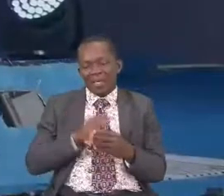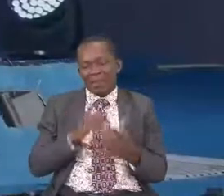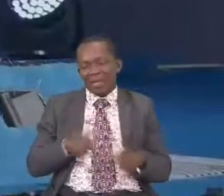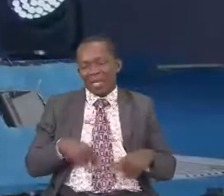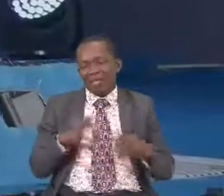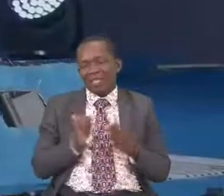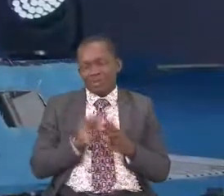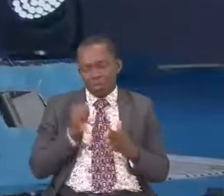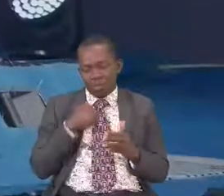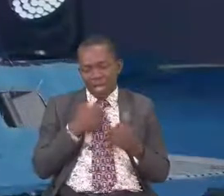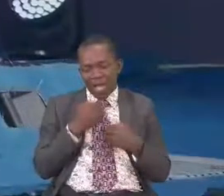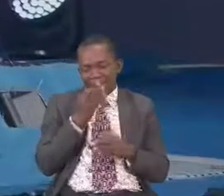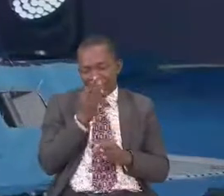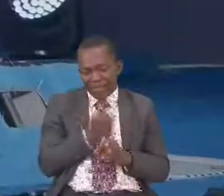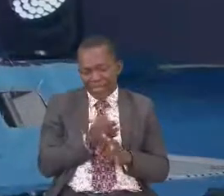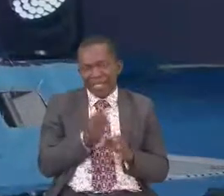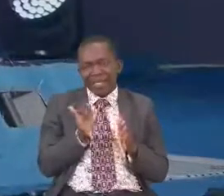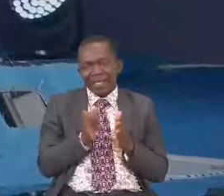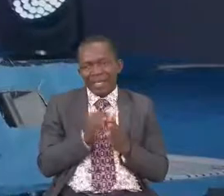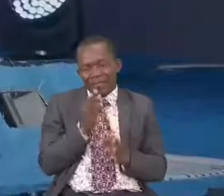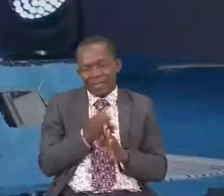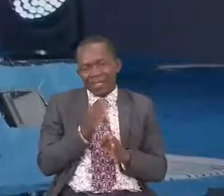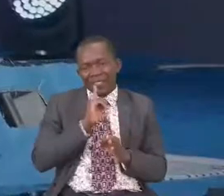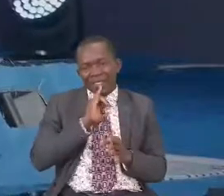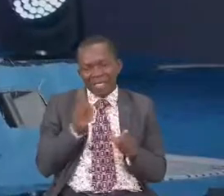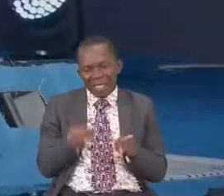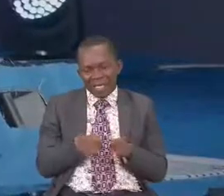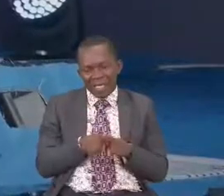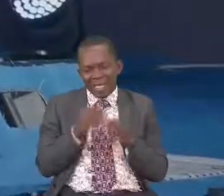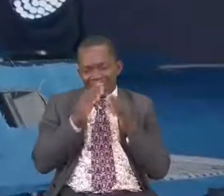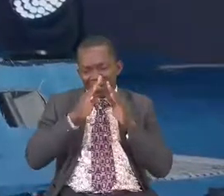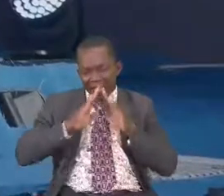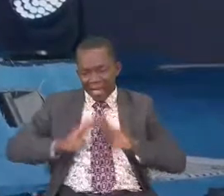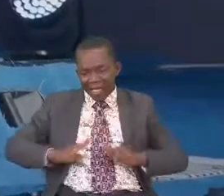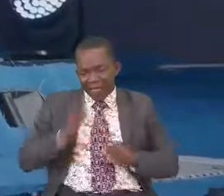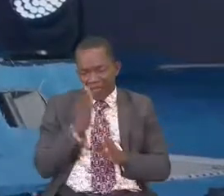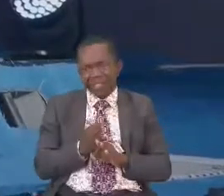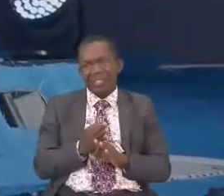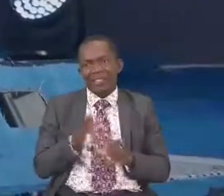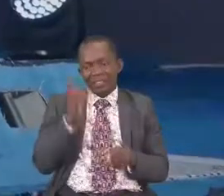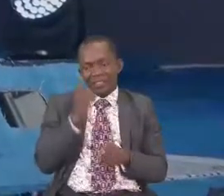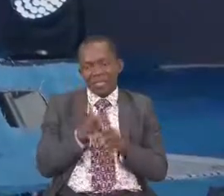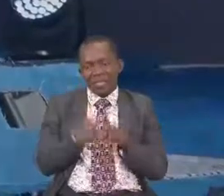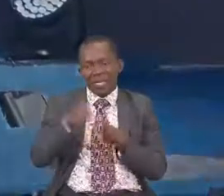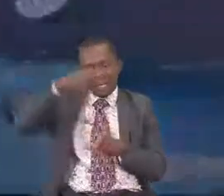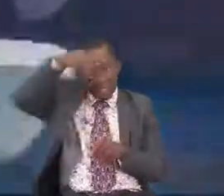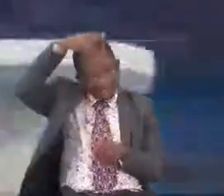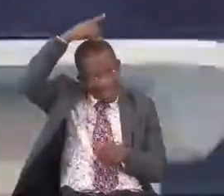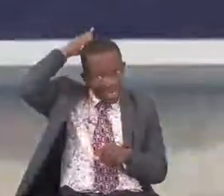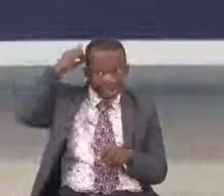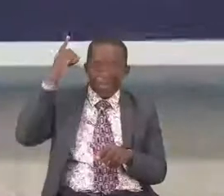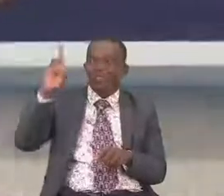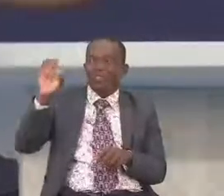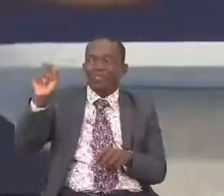foi de Daniel. Il était dans la fosse au lion, et il n'a pas dit, Oh lion, je vous lis, je vous commande, vous n'allez